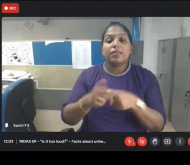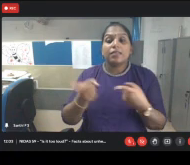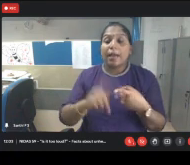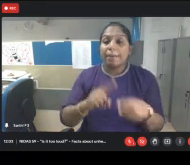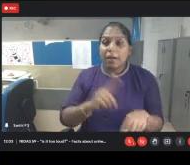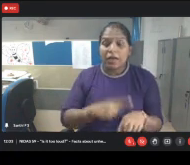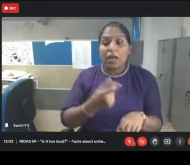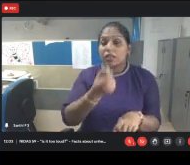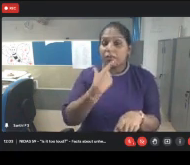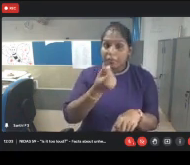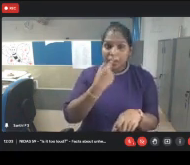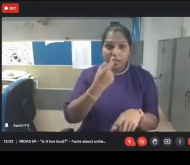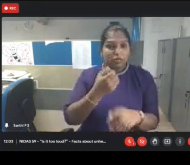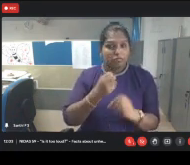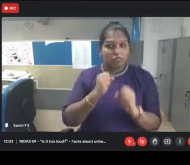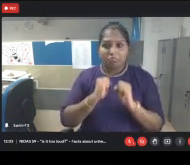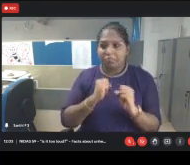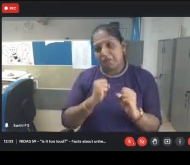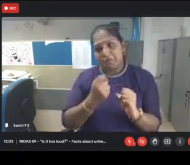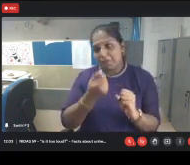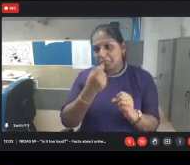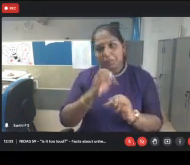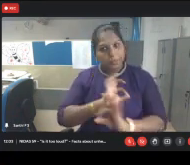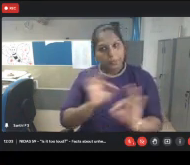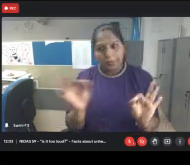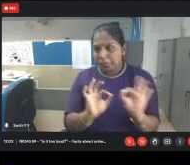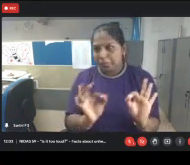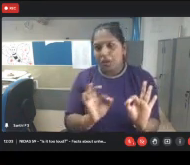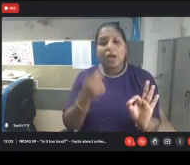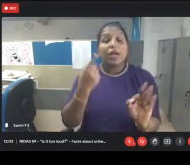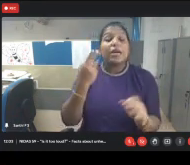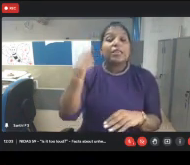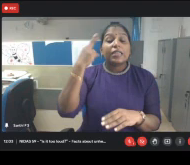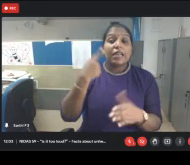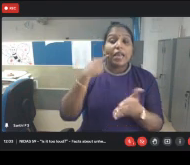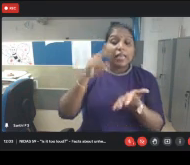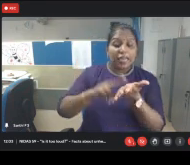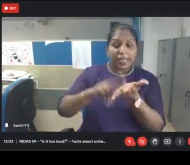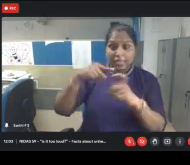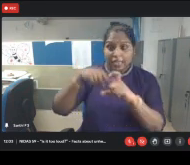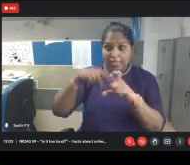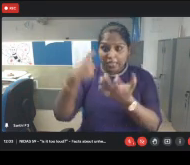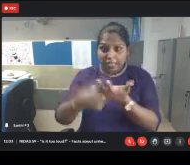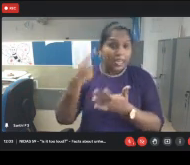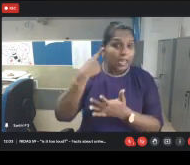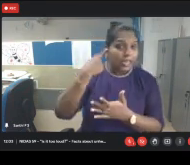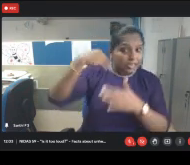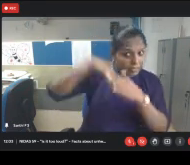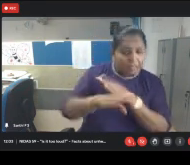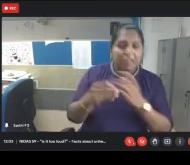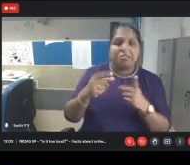അത് തിരിച്ചറിഞ്ഞു തുടങ്ങുന്നത് നമുക്ക് ഒരു കേൾവിക്കുറവ് ഉണ്ട് എന്ന്. ഇത് ഗ്രാജുവൽ ആയിട്ട് നമുക്ക് ഡെവലപ്ഡ് ആയിട്ട് വന്നൊരു കേൾവിക്കുറവായിരിക്കാനാണ്